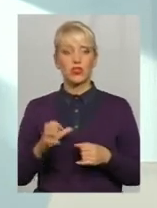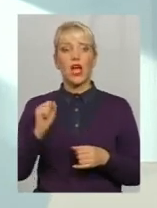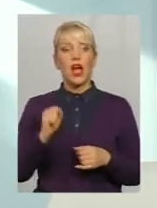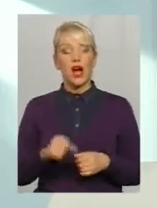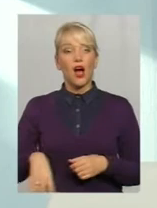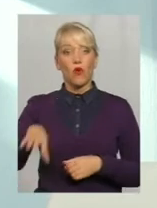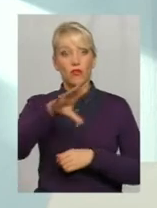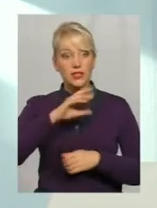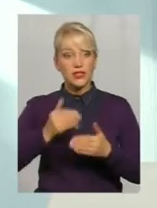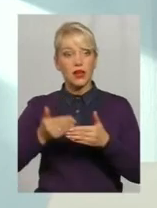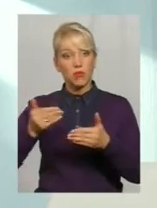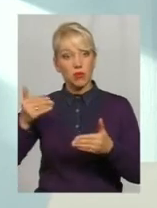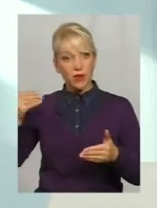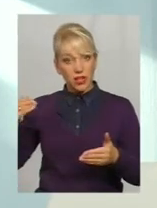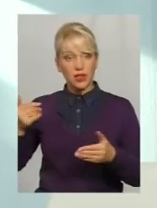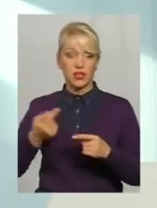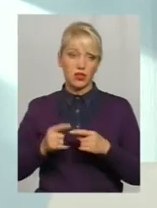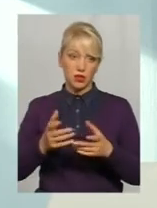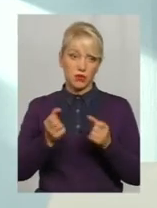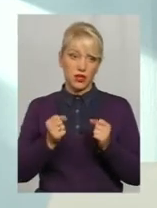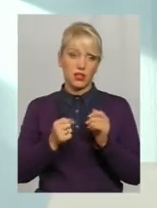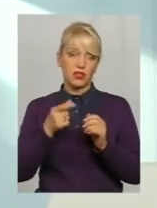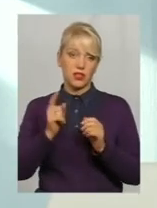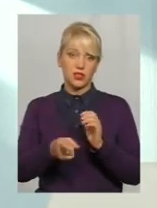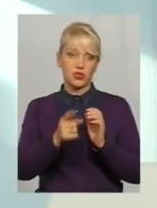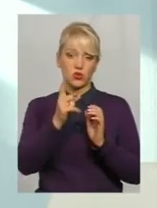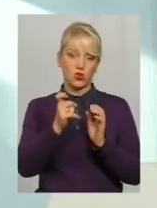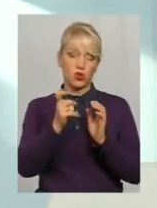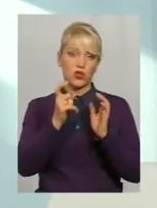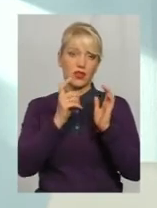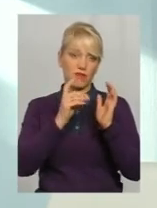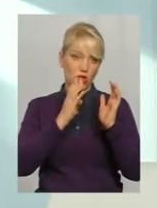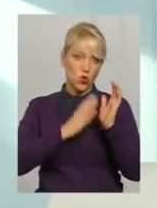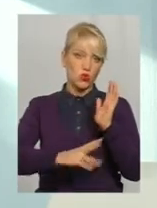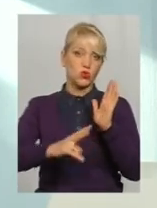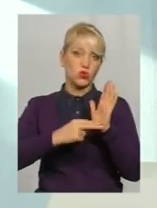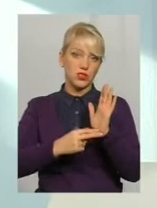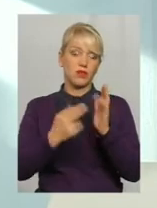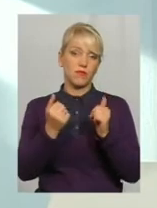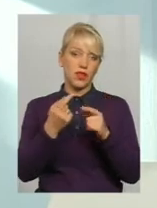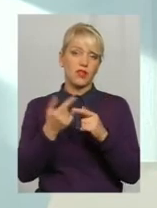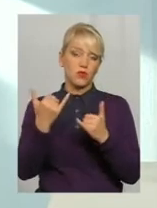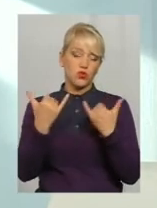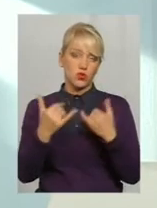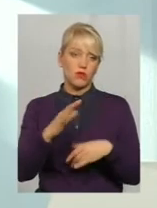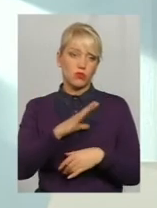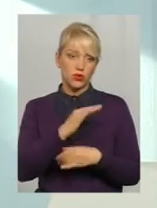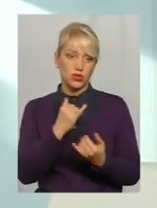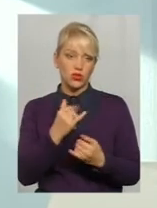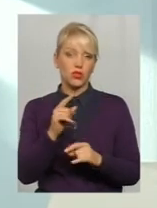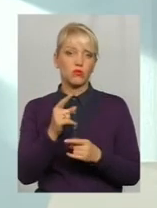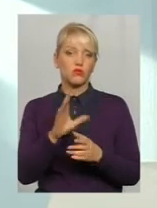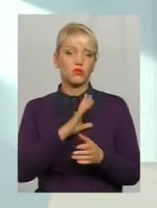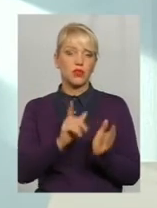у всіх попередників бралось 1197. Тобто їм справді відбулося осучаснення, тому що коли